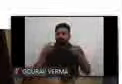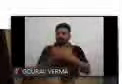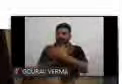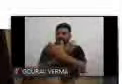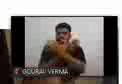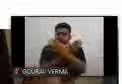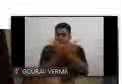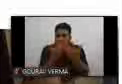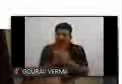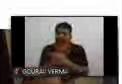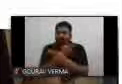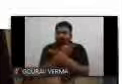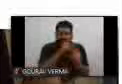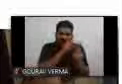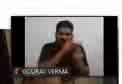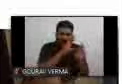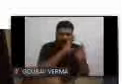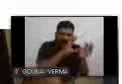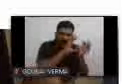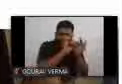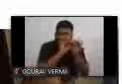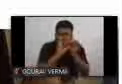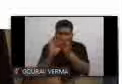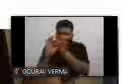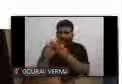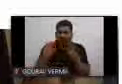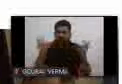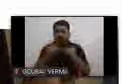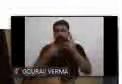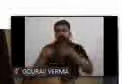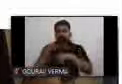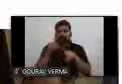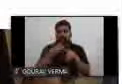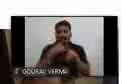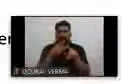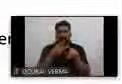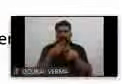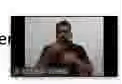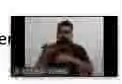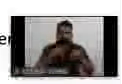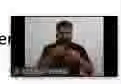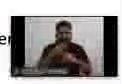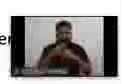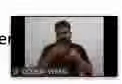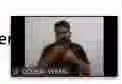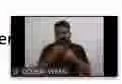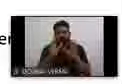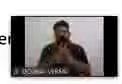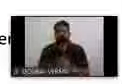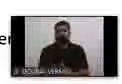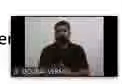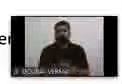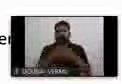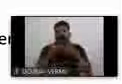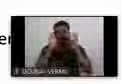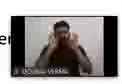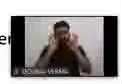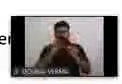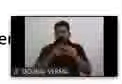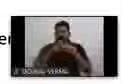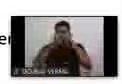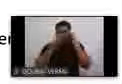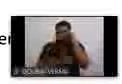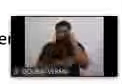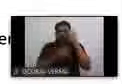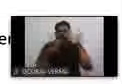करता है देखना, ये सब इज इम्पॉर्टेंट फॉर फंक्शनल असेसमेंट. फाइनली विजुअल